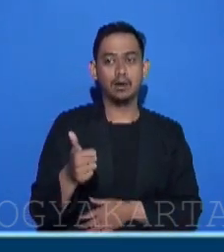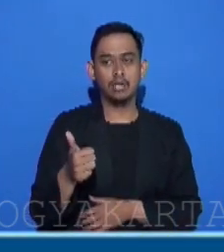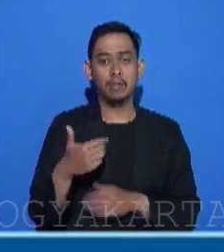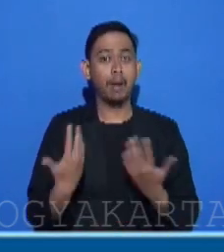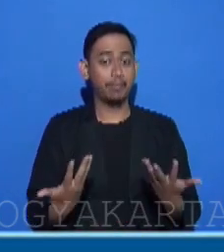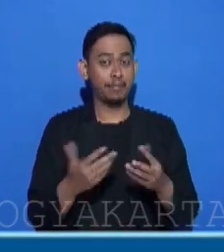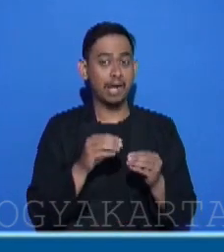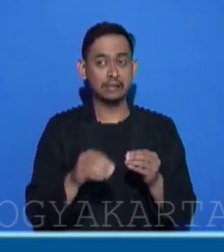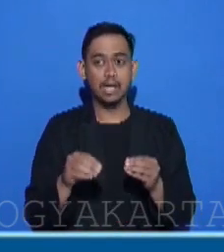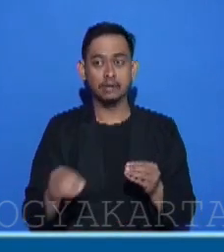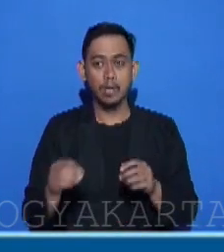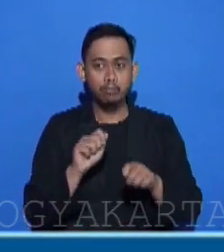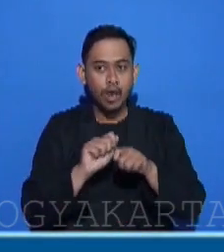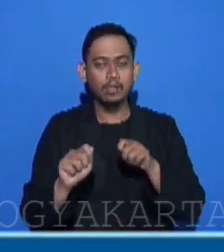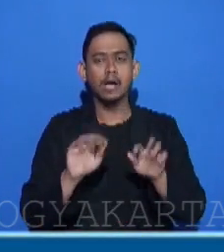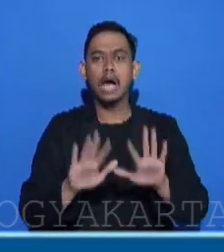menika asilipun